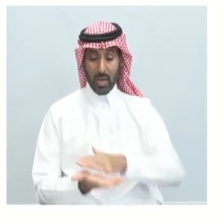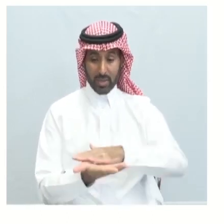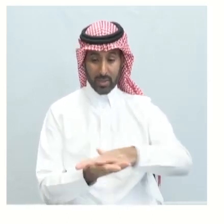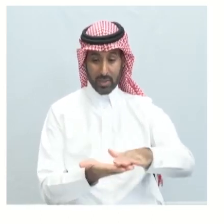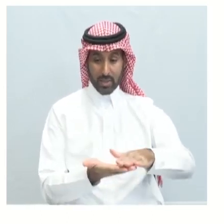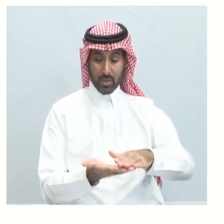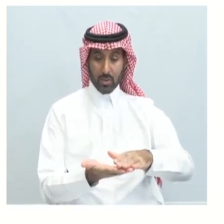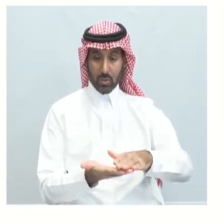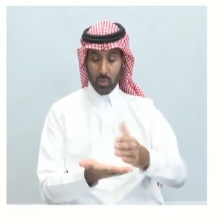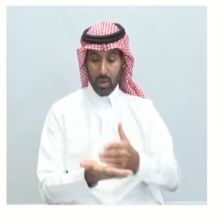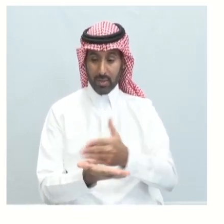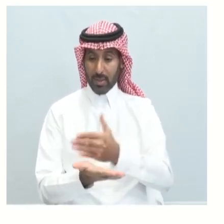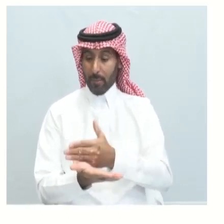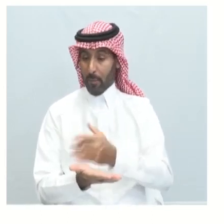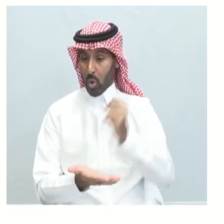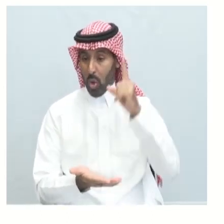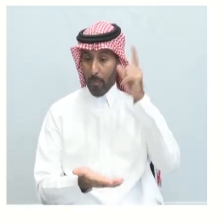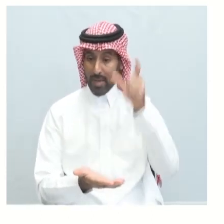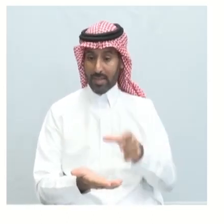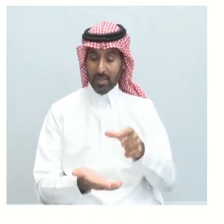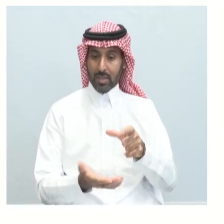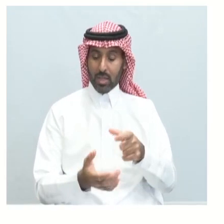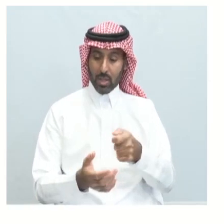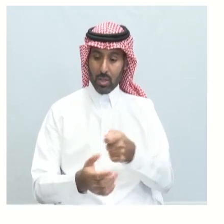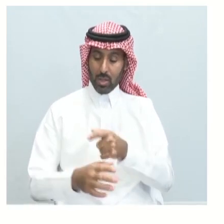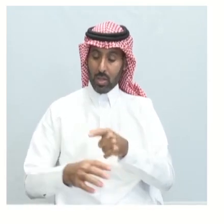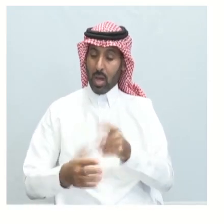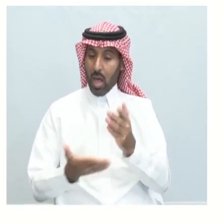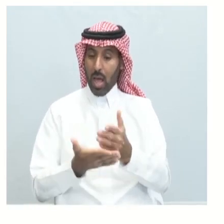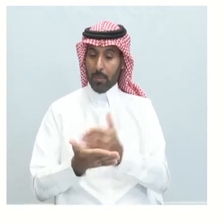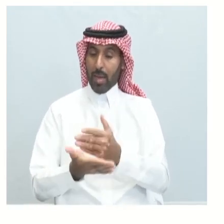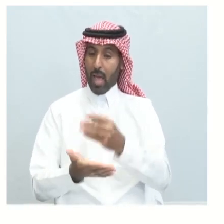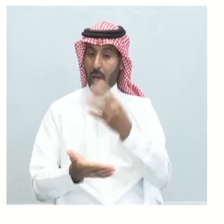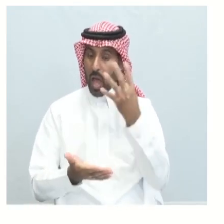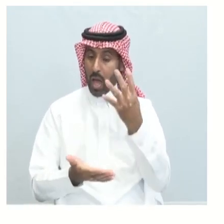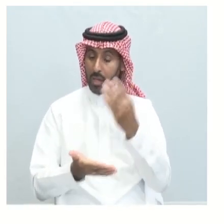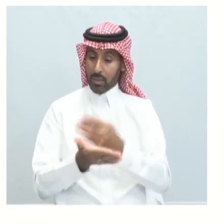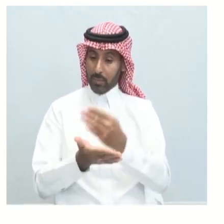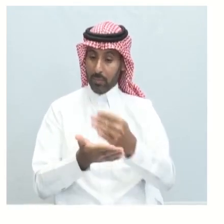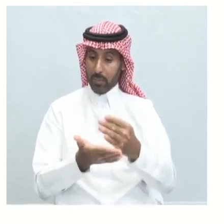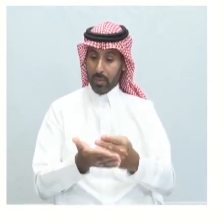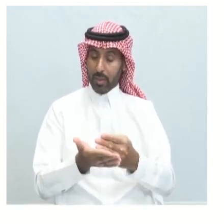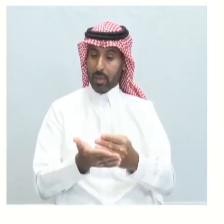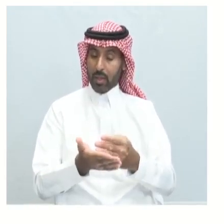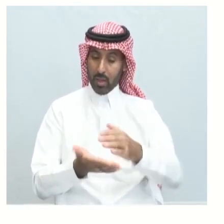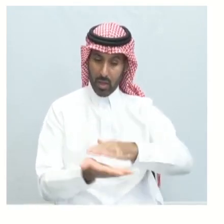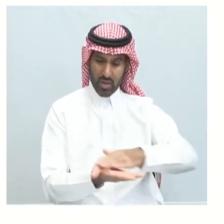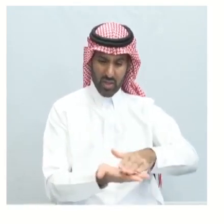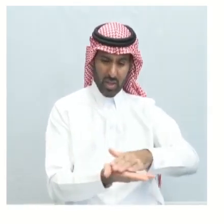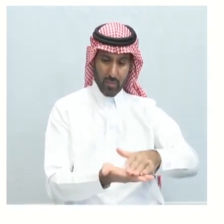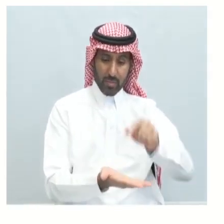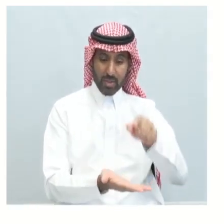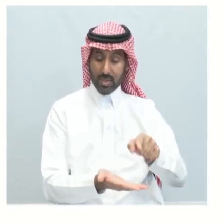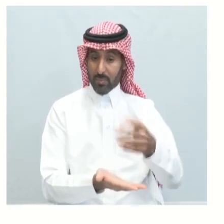يقسم الجيولوجيون المملكه الى اربع اقاليم جيولوجيه بالنسبه ل